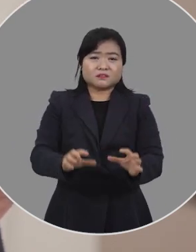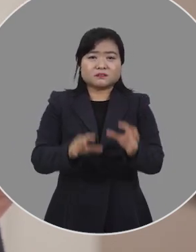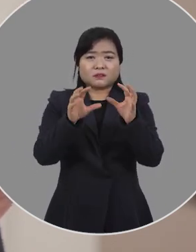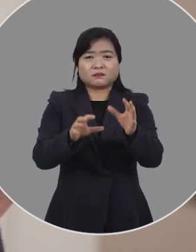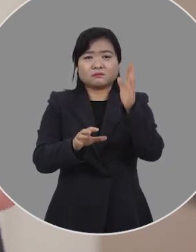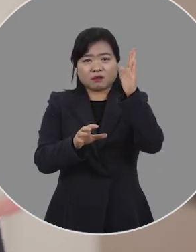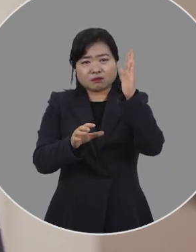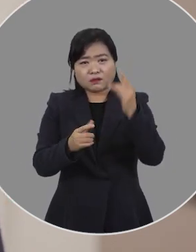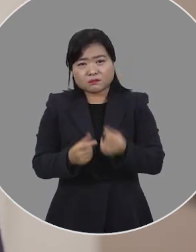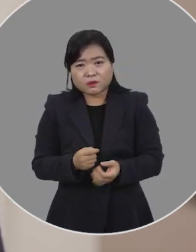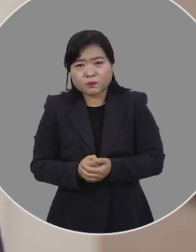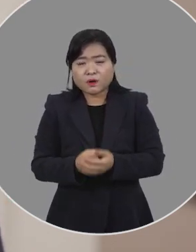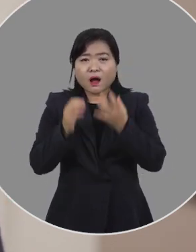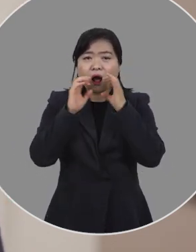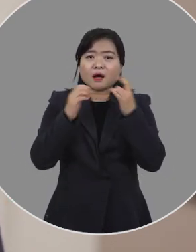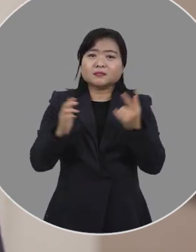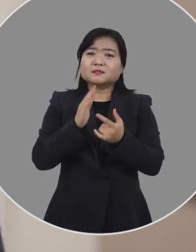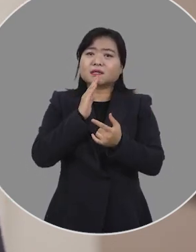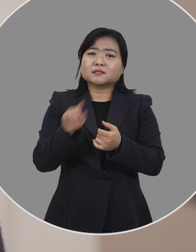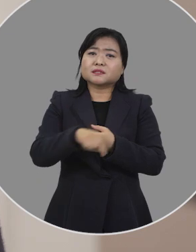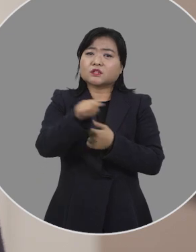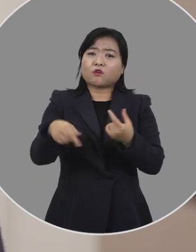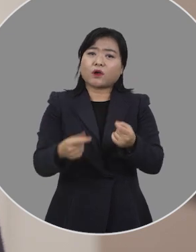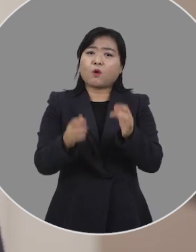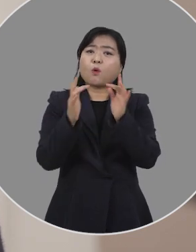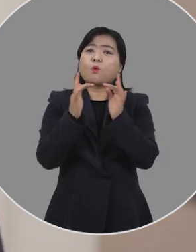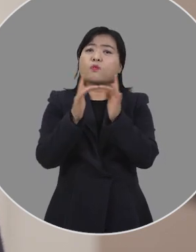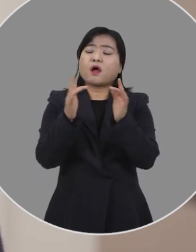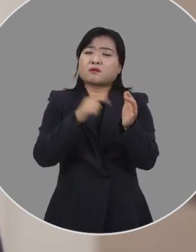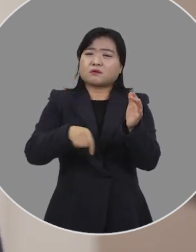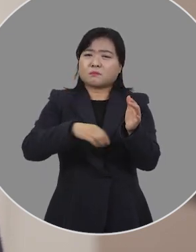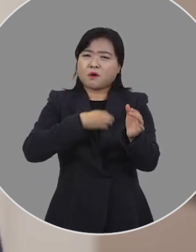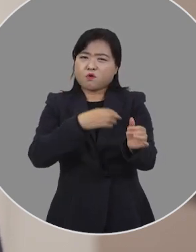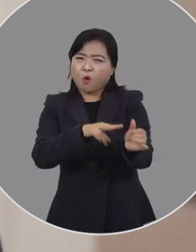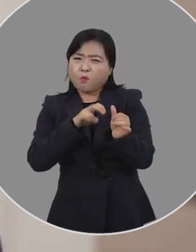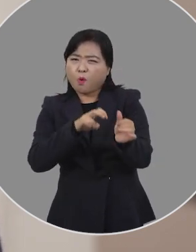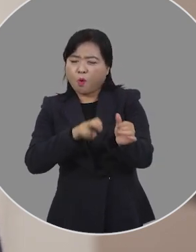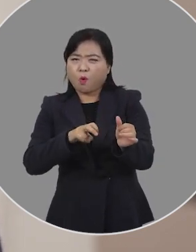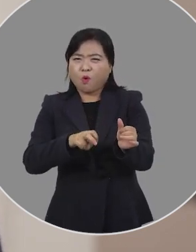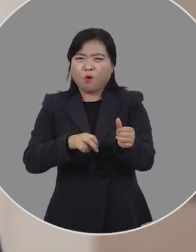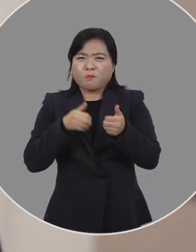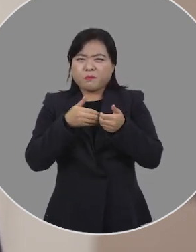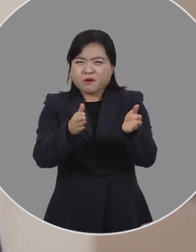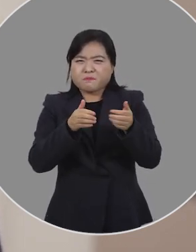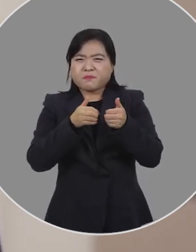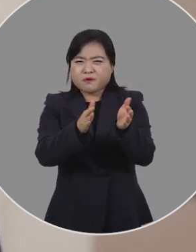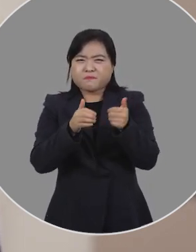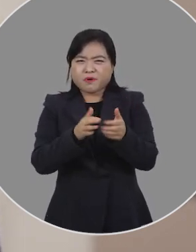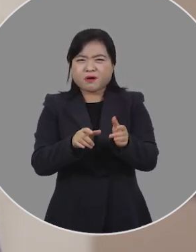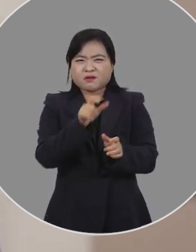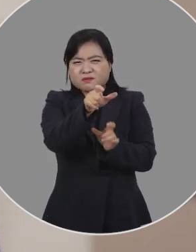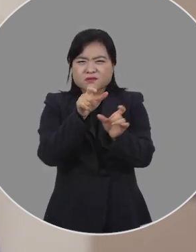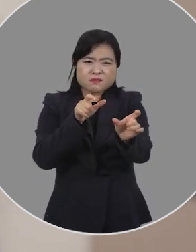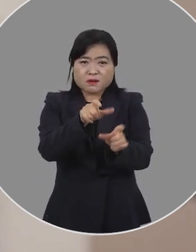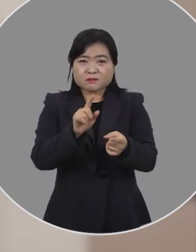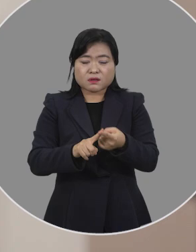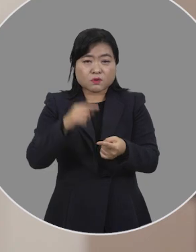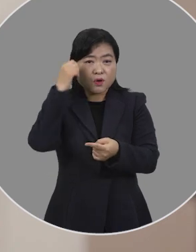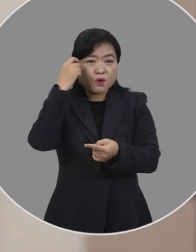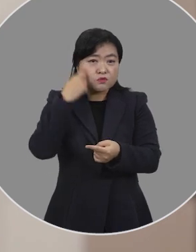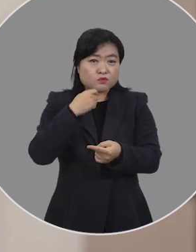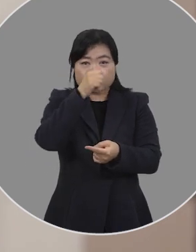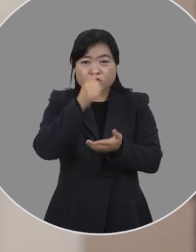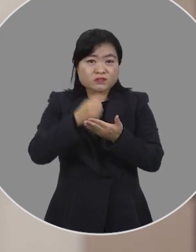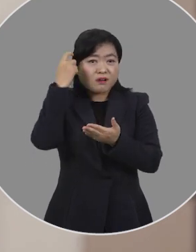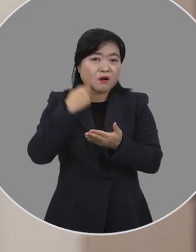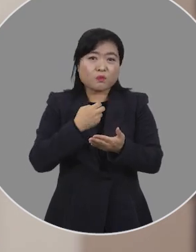얘기 같아요. 그리고 아이들이 사실 이렇게 그 온라인에서 막 혐오 댓글을 달고 이런 거에 대한 죄책감이나 죄의식 같은